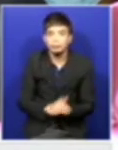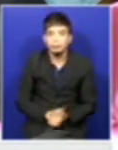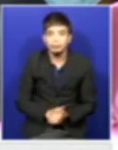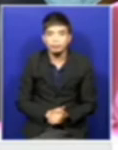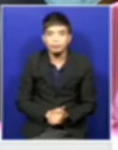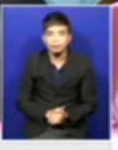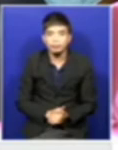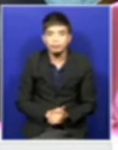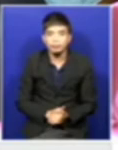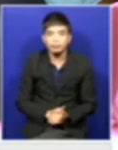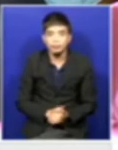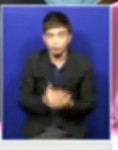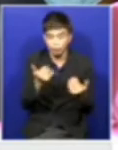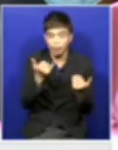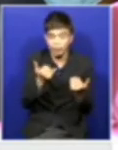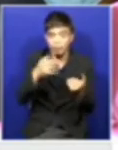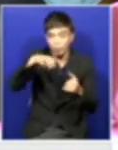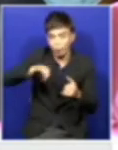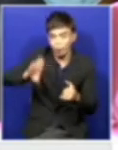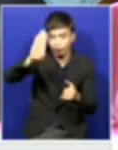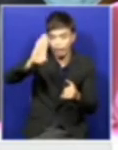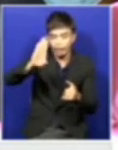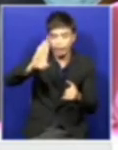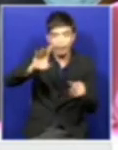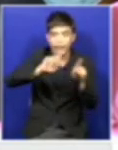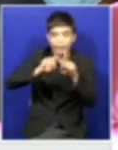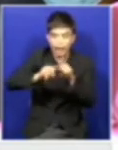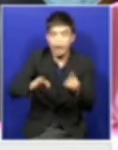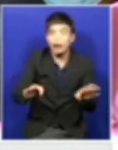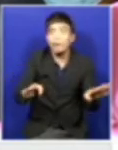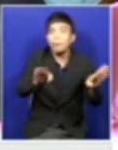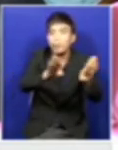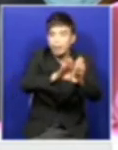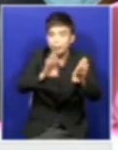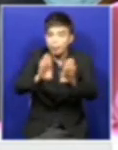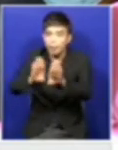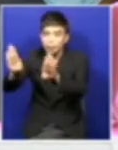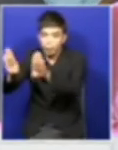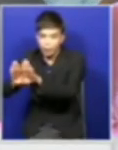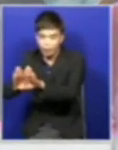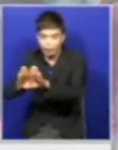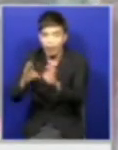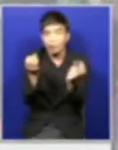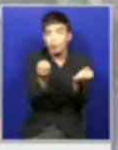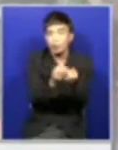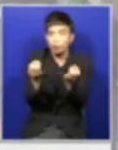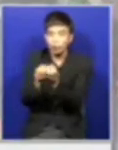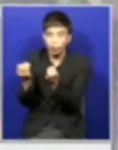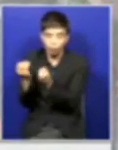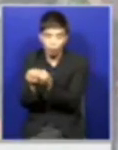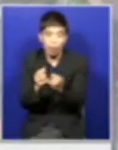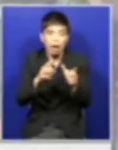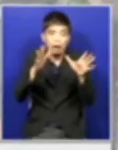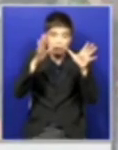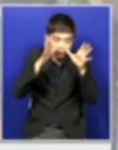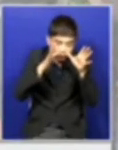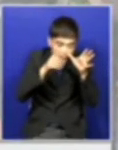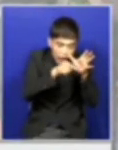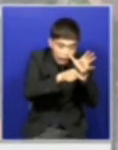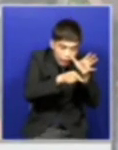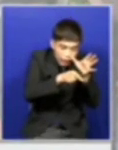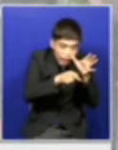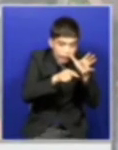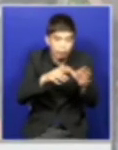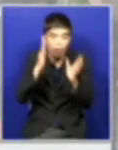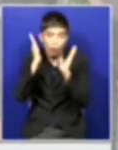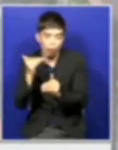จการ 3-4 เดือนวันนี้ก็ขายวัวมาเลี้ยงเสือวันนี้เสือผอมแล้วครับไม่รู้จะไปกู้ซอฟท์โลนที่ไหน